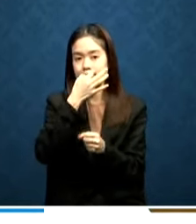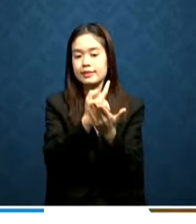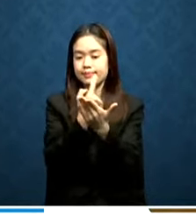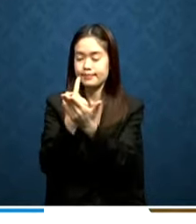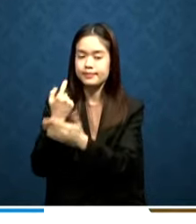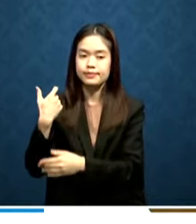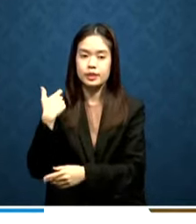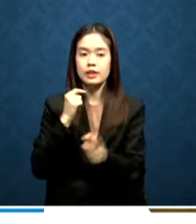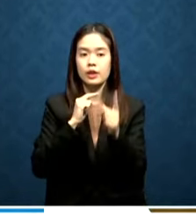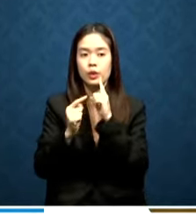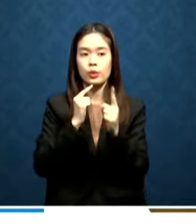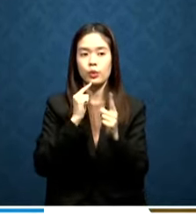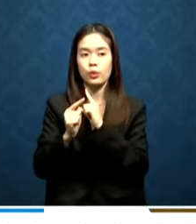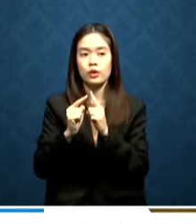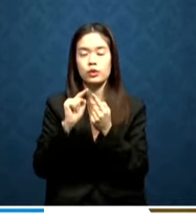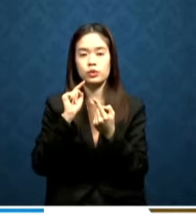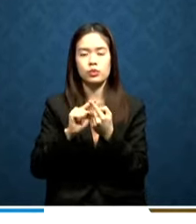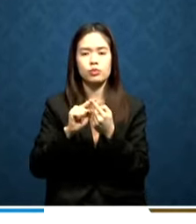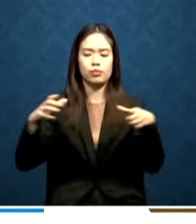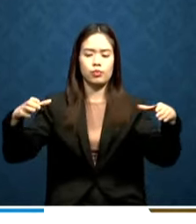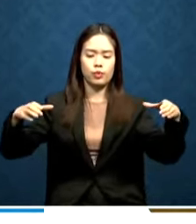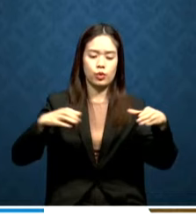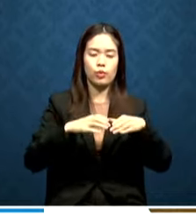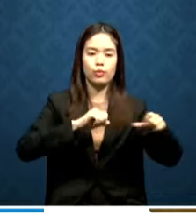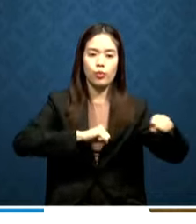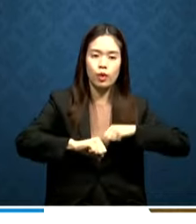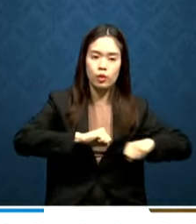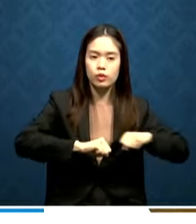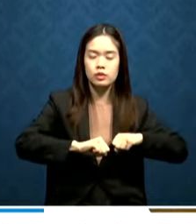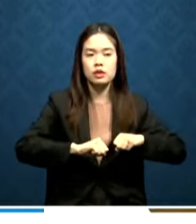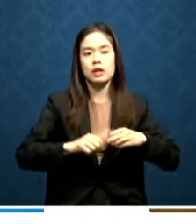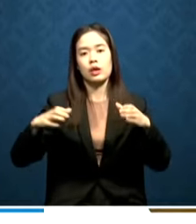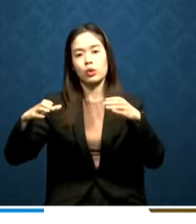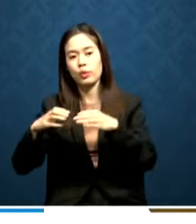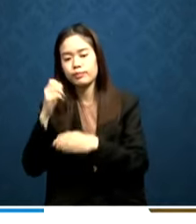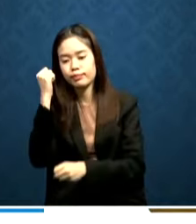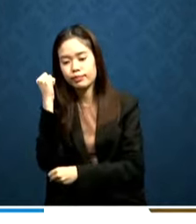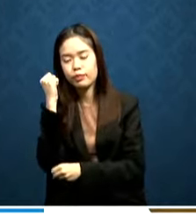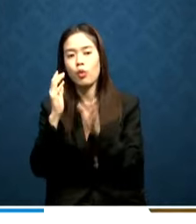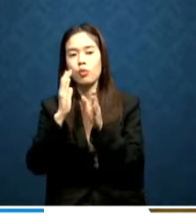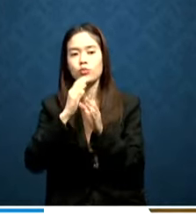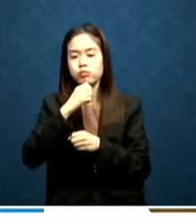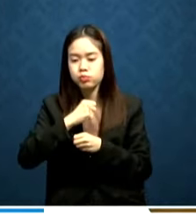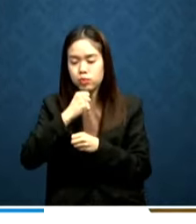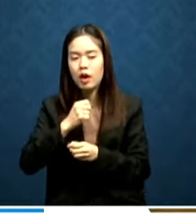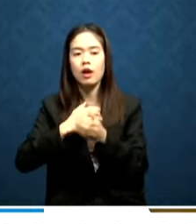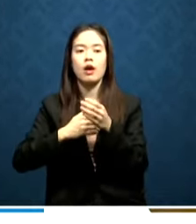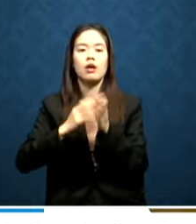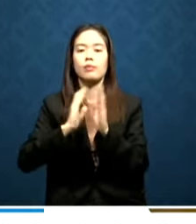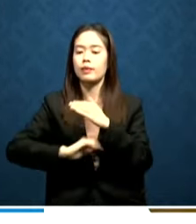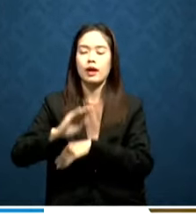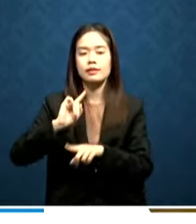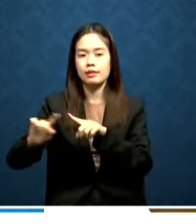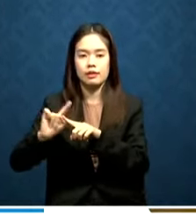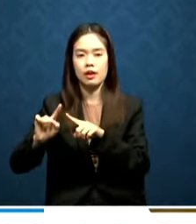ทั้งคนกลุ่มหนุ่มสาวกลุ่มเปราะบางกลุ่มต่างๆคุยกันได้ข้อสรุปประเด็นนี้นะ